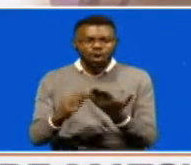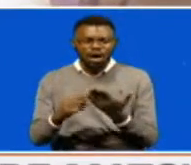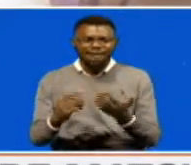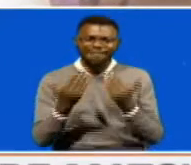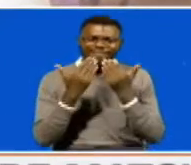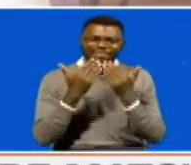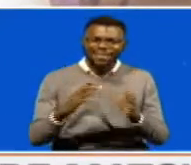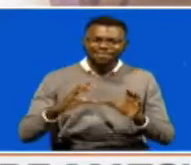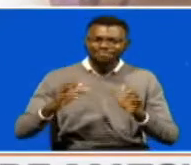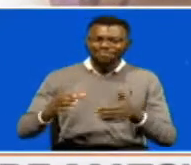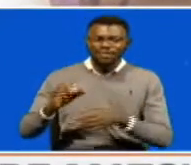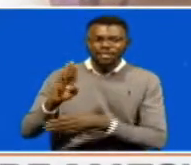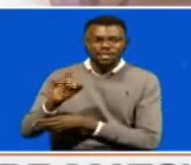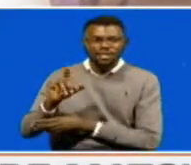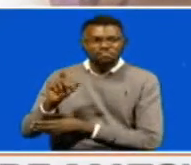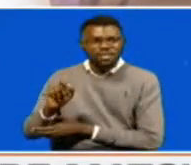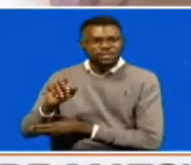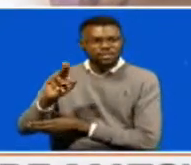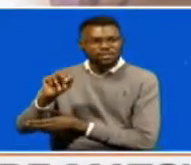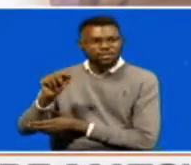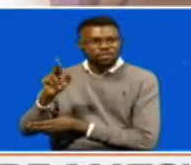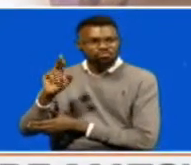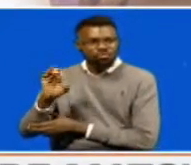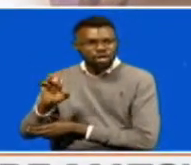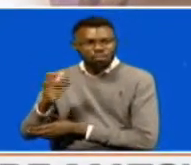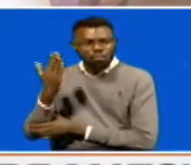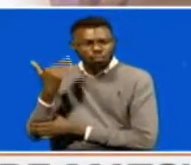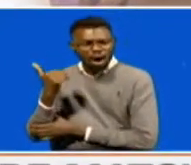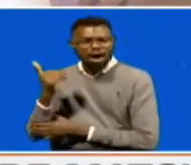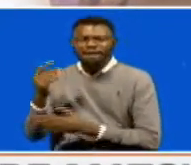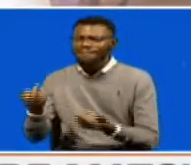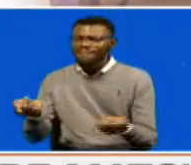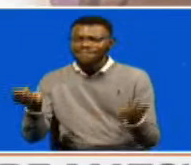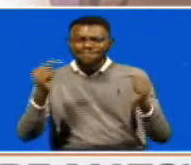betnare company. Kuja ku